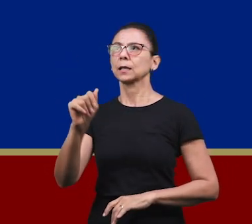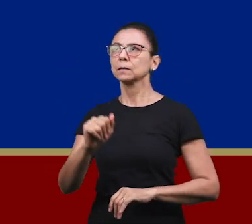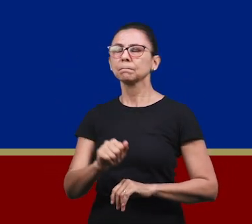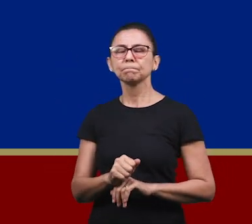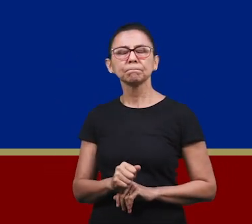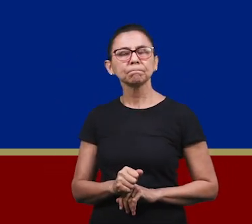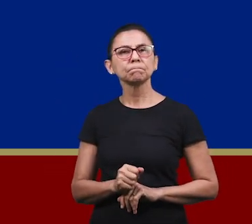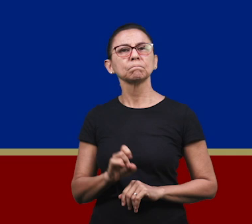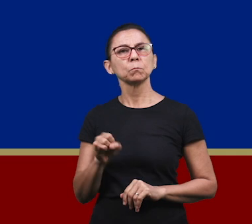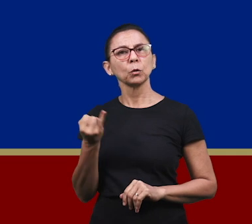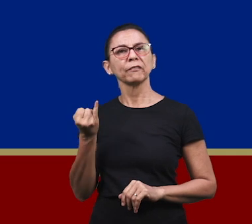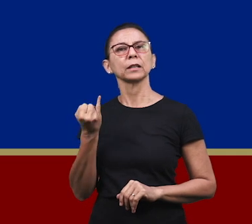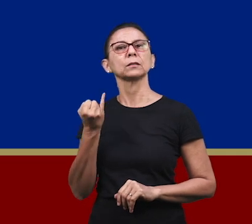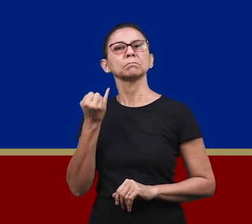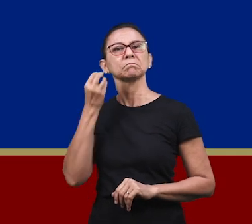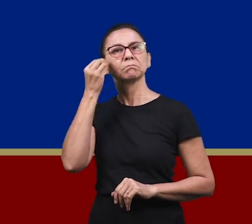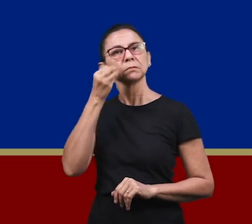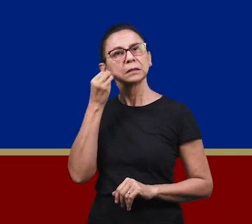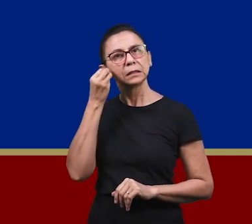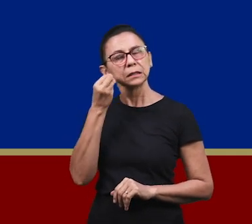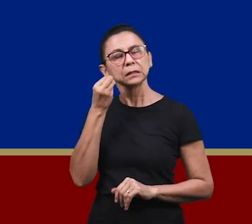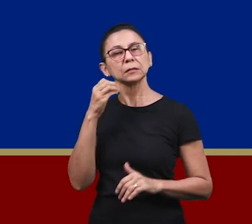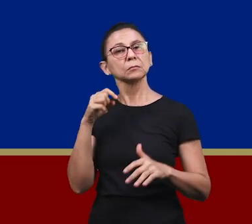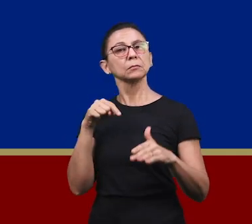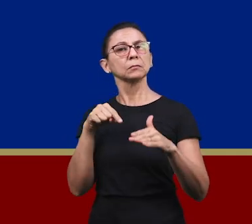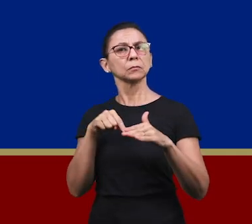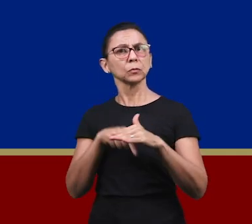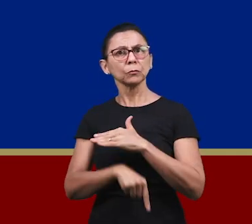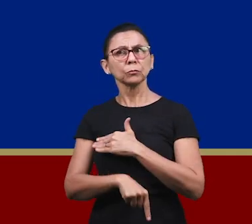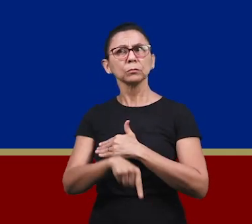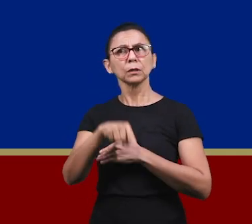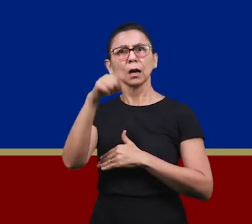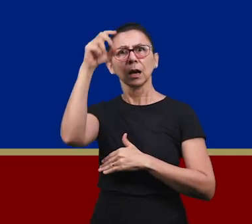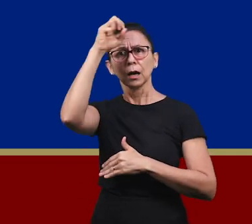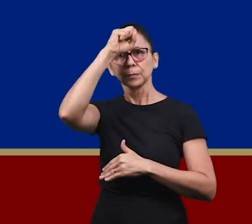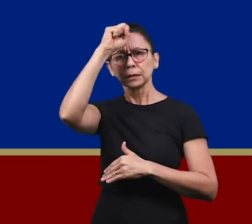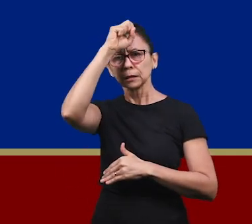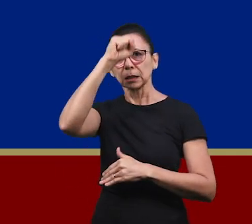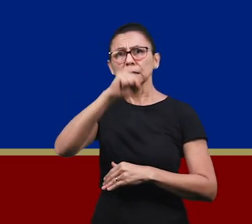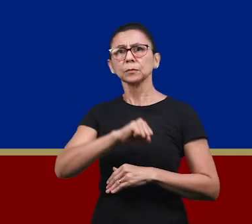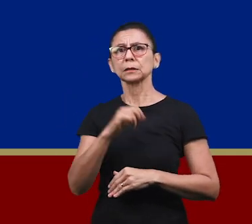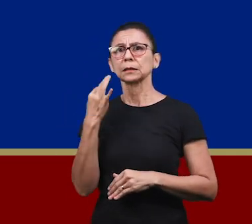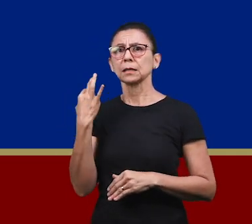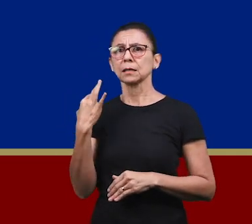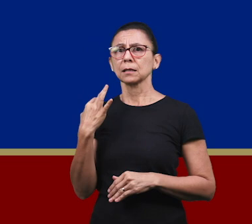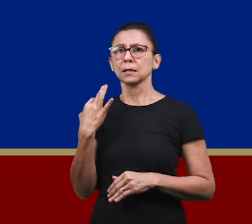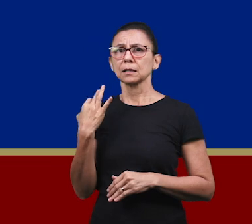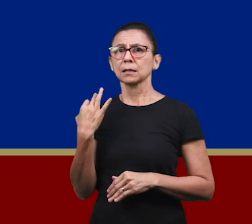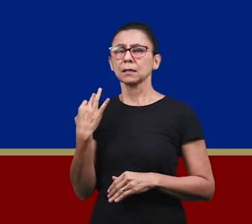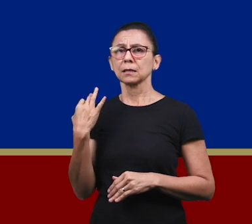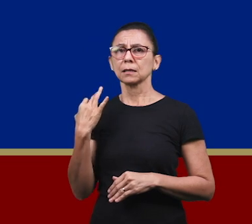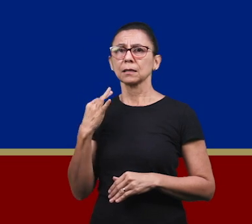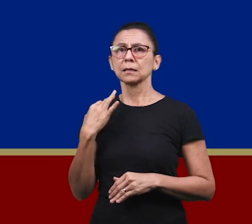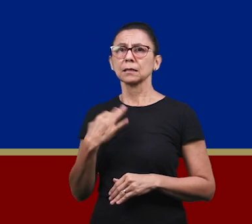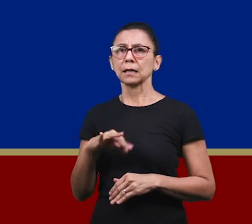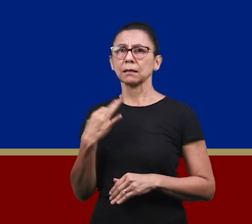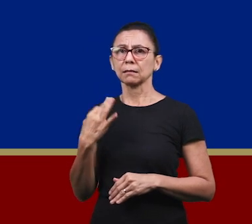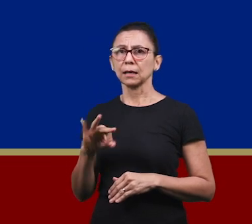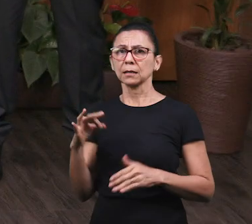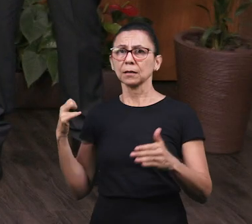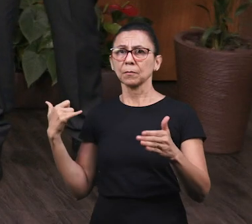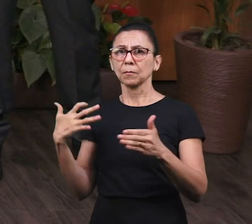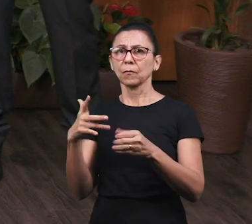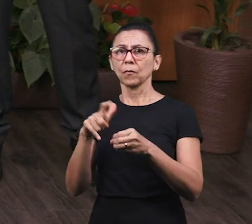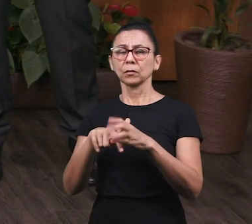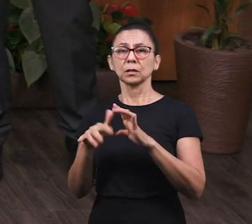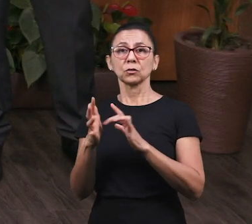pouvons en tirer des grandes leçons pour nos vies et la certitude que le grand jour arrive. » Amen.